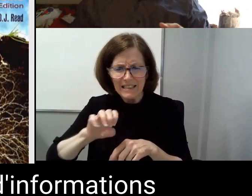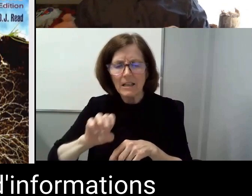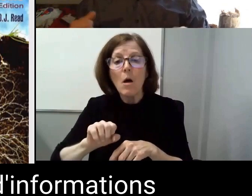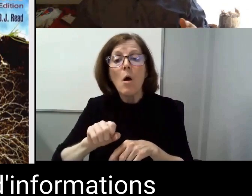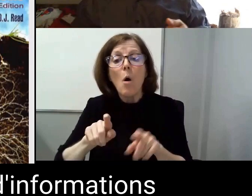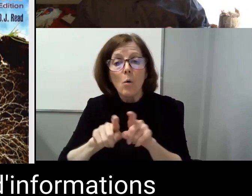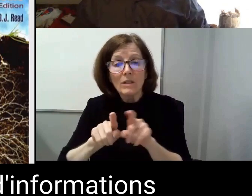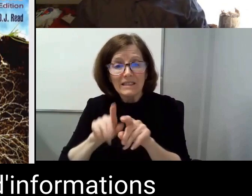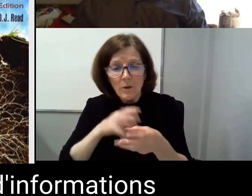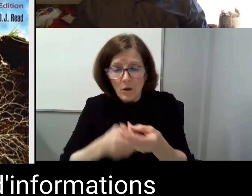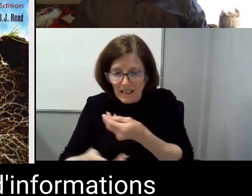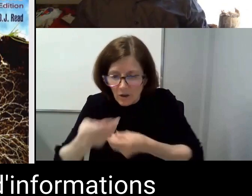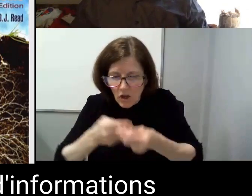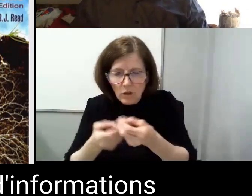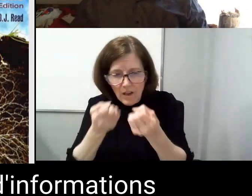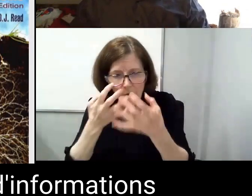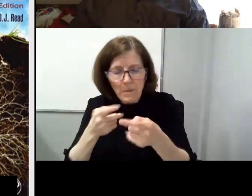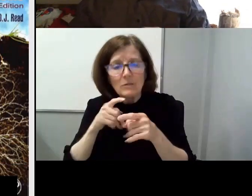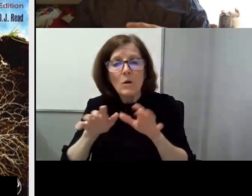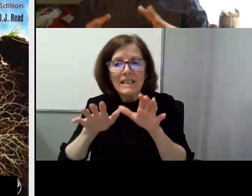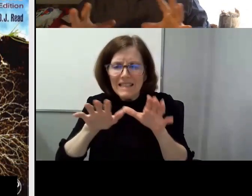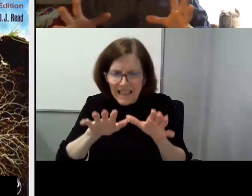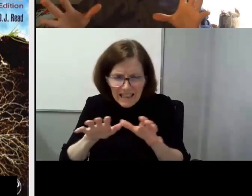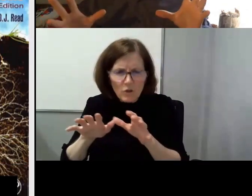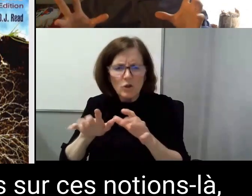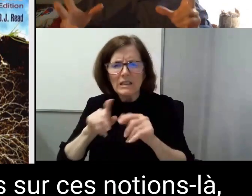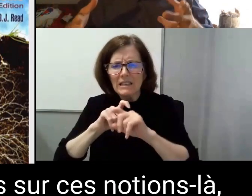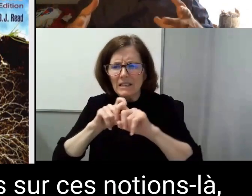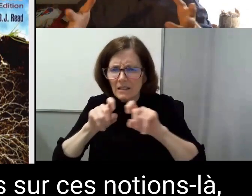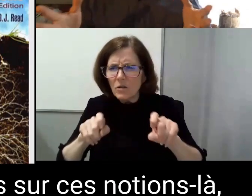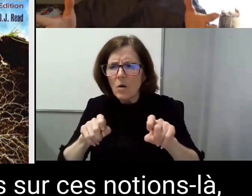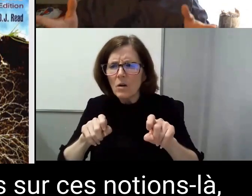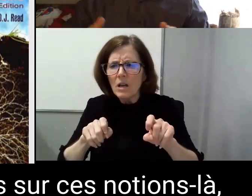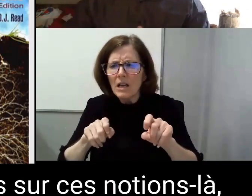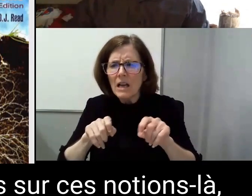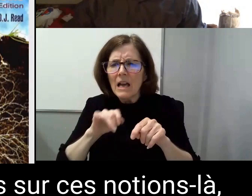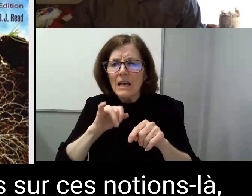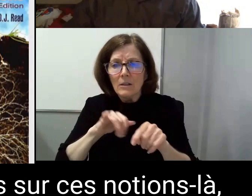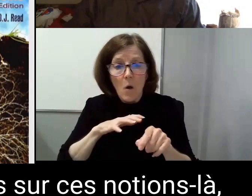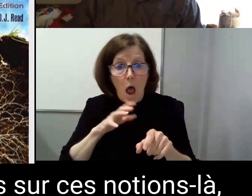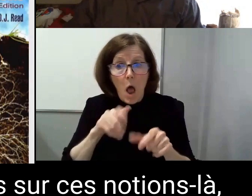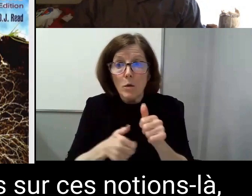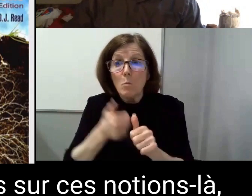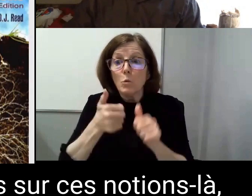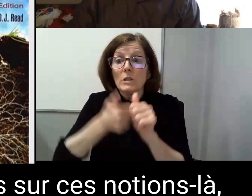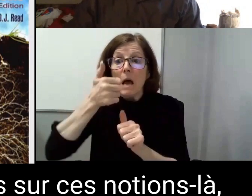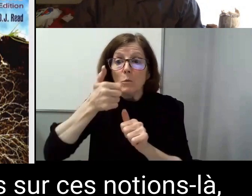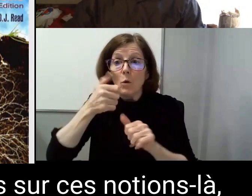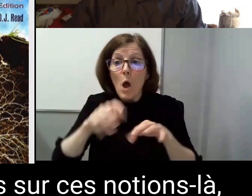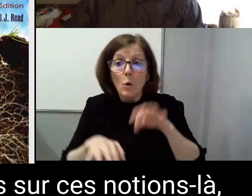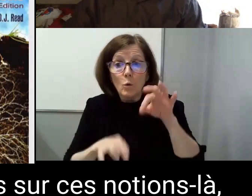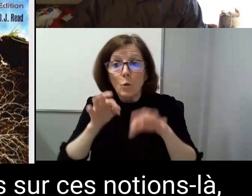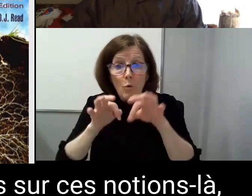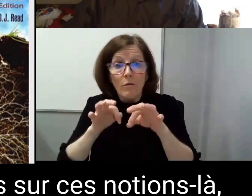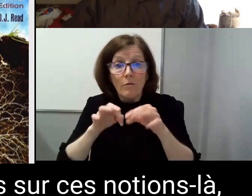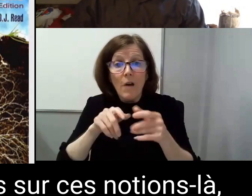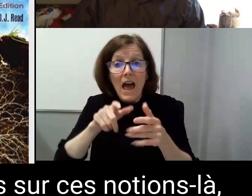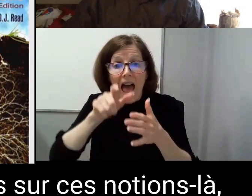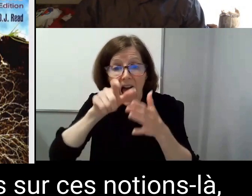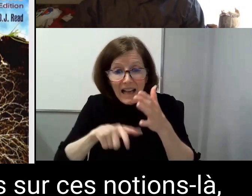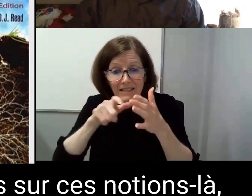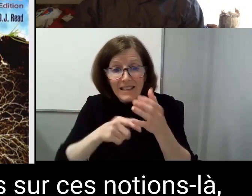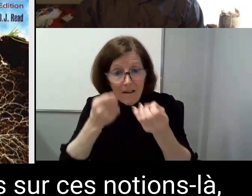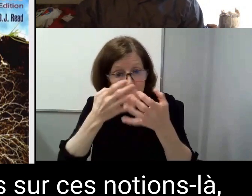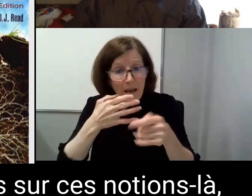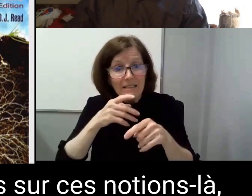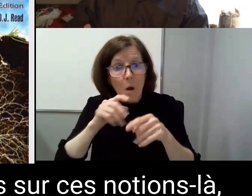d'informations, de stratégies immunitaires. Quand on parle, on trouve de plus en plus d'articles sur ces notions-là, des arbres qui